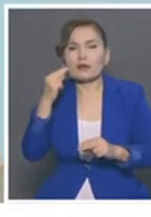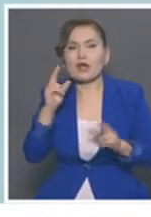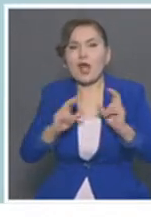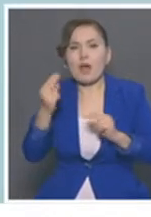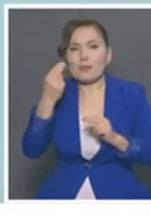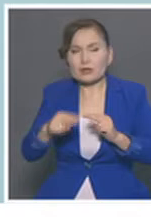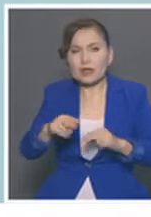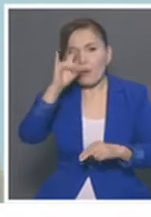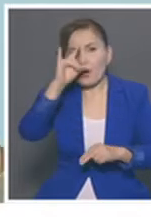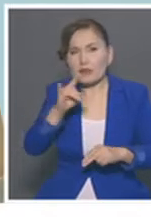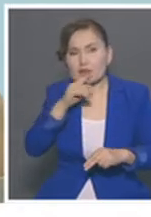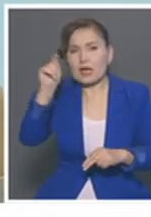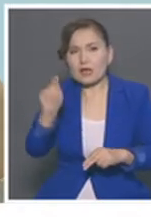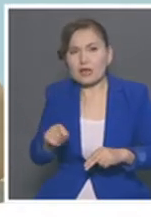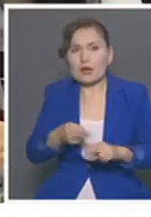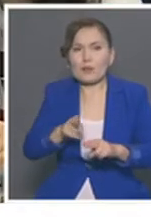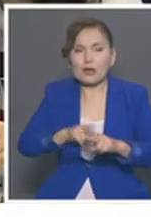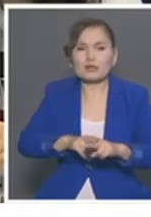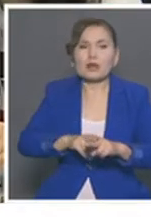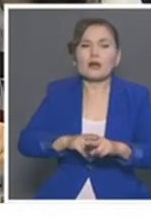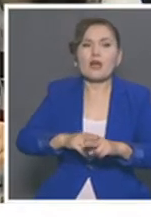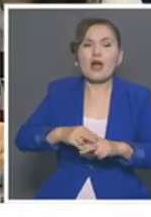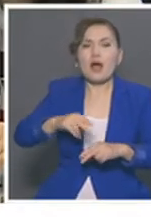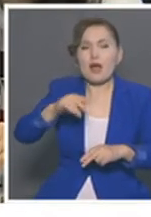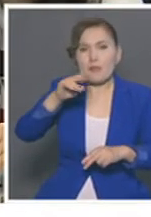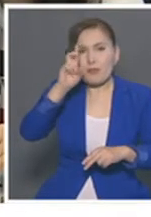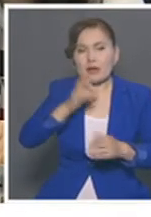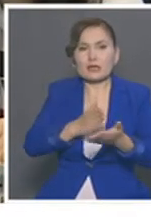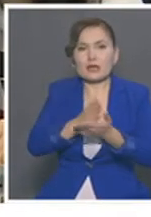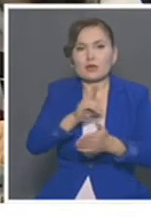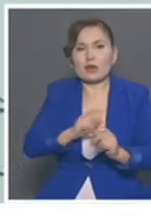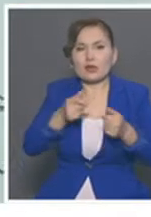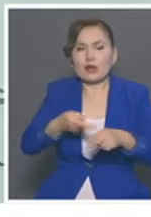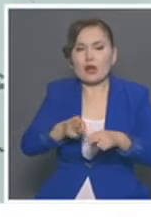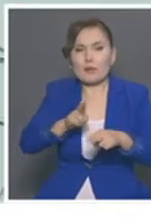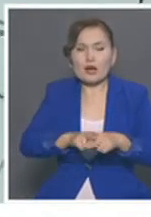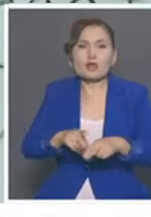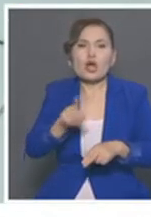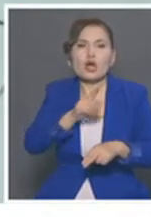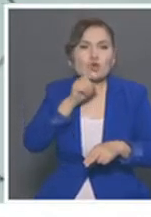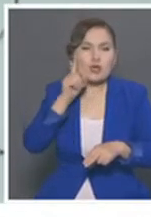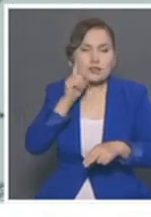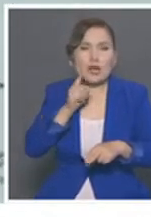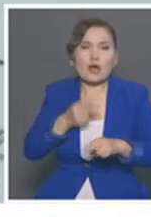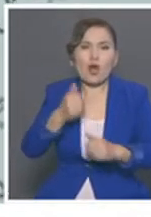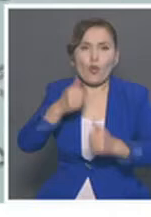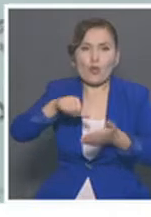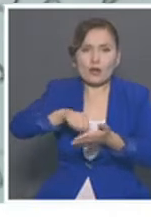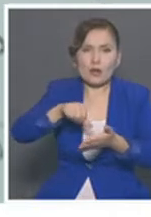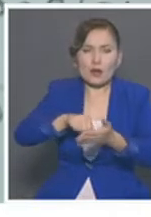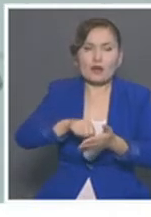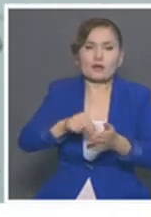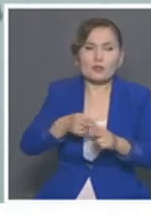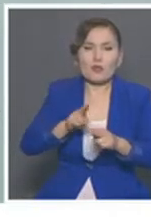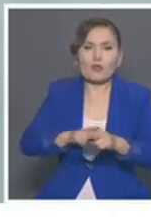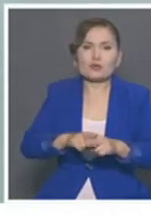тәжірибе жинаған. Елге оралған соң мемлекеттік қызметке орналасты. Ал жастар кадрлық резервіне іріктелгеннен кейін оған басшылық қызмет ұсынылып